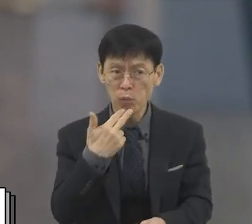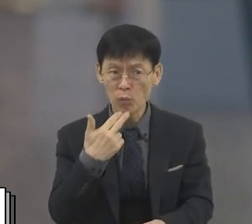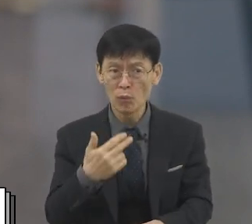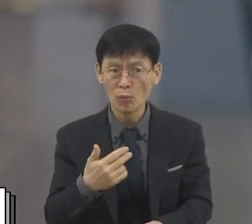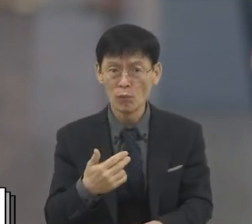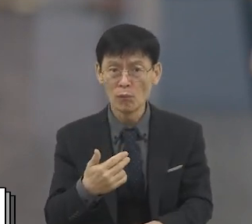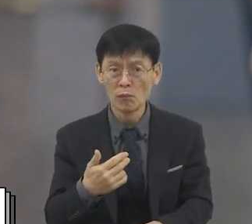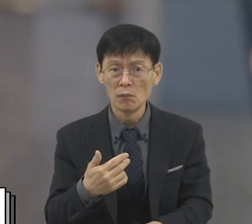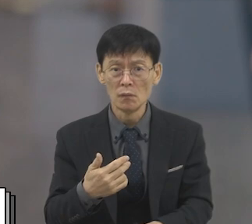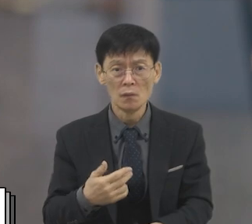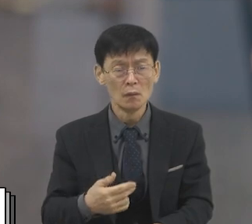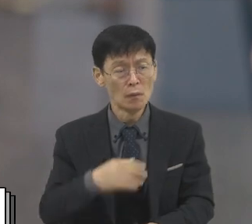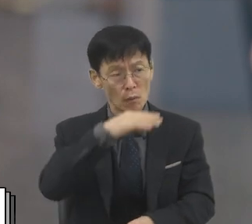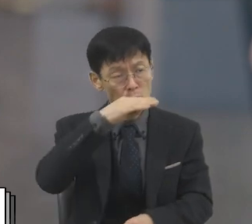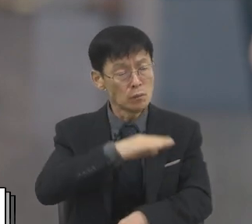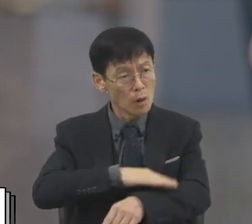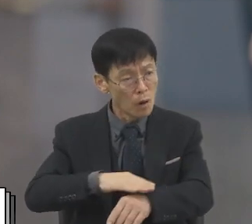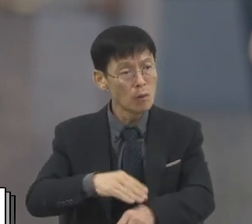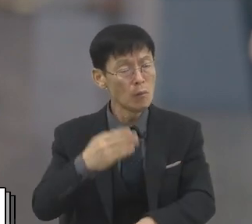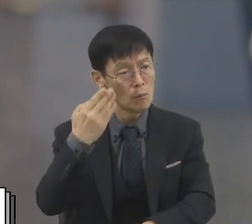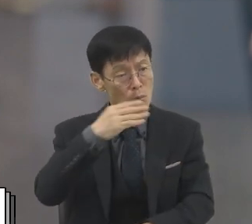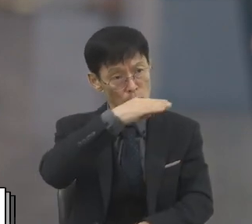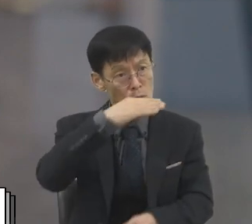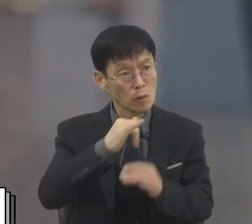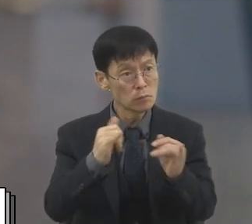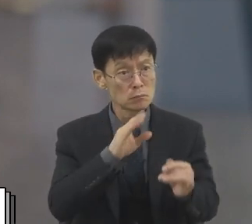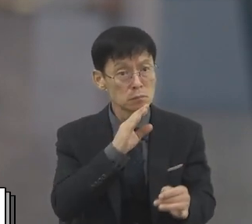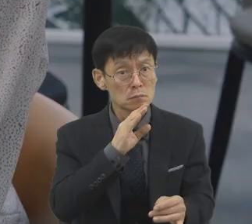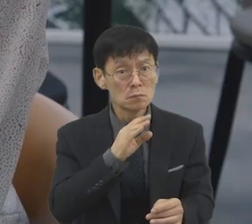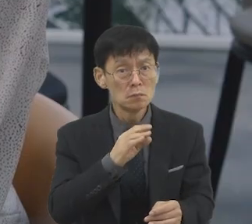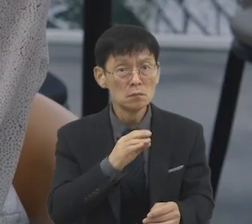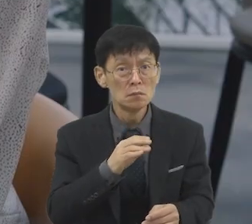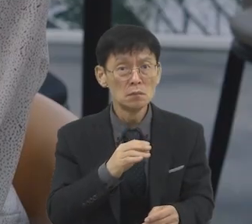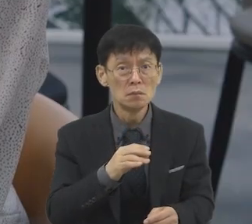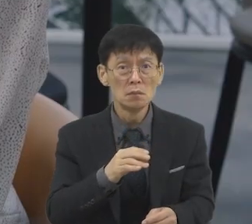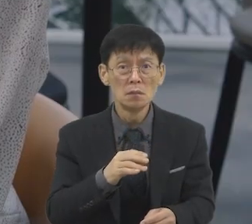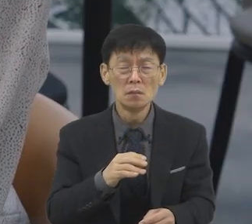아닌데. 엄청 점잖고 신사적인 사람인데.